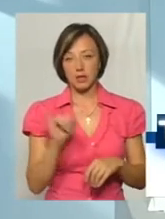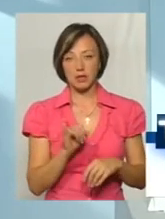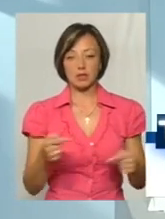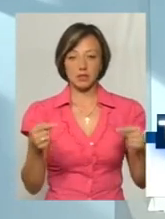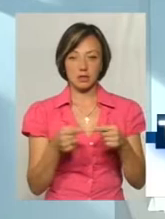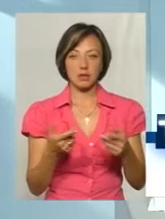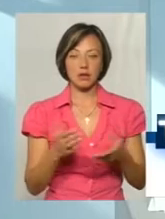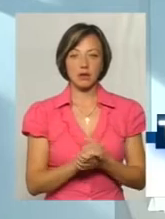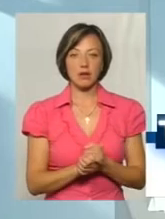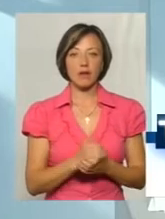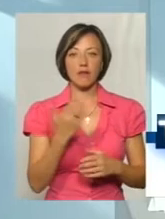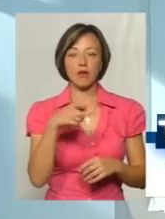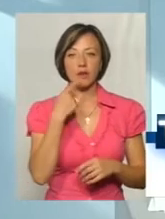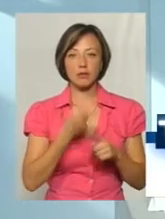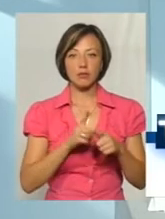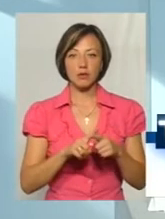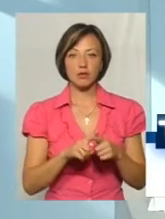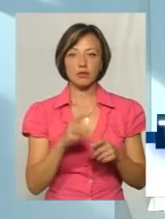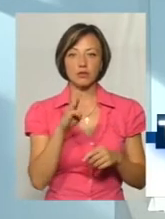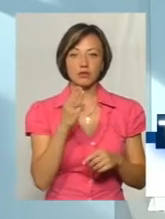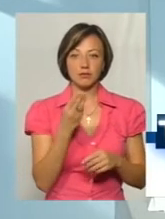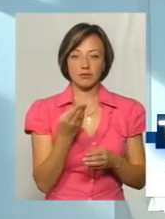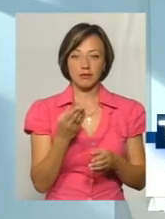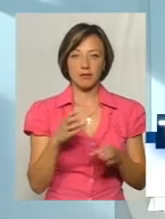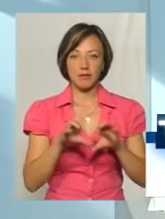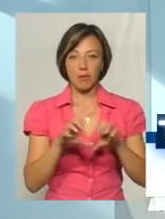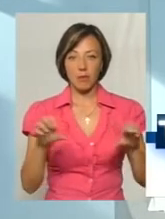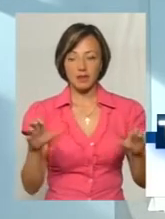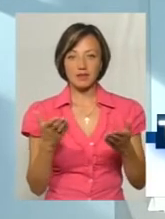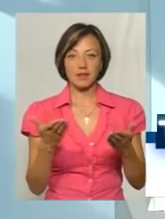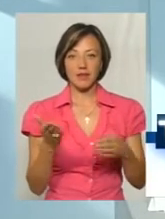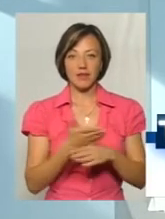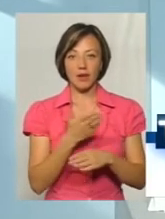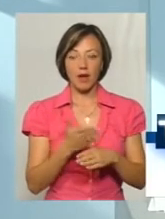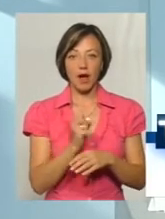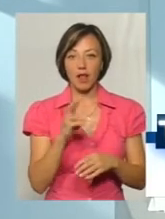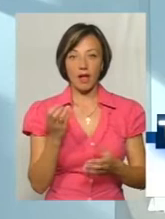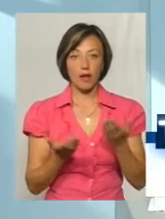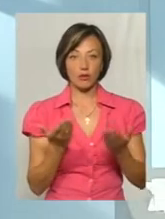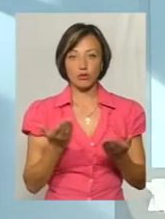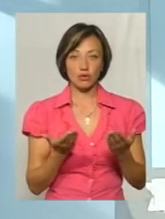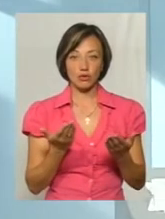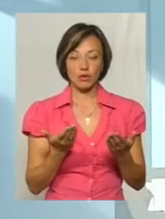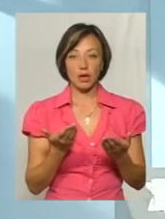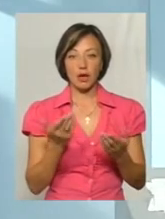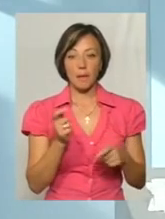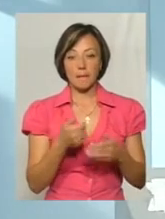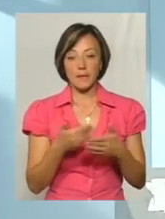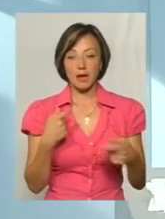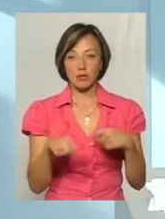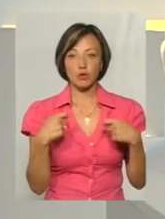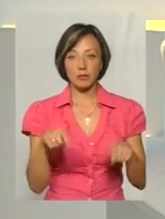згідно вимог. Просто ви говорили про те, що це може бути в шинці, в будь-якому, яких ковбасних виробах. Але якщо їх перед